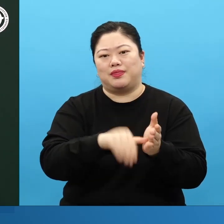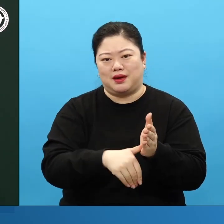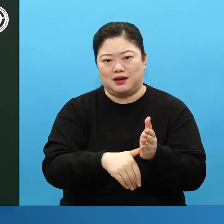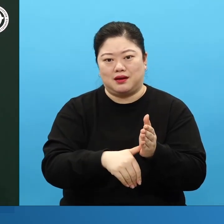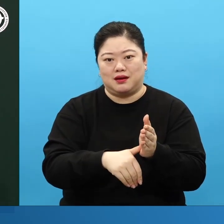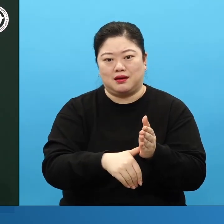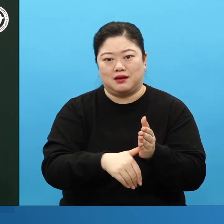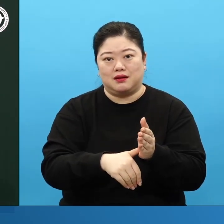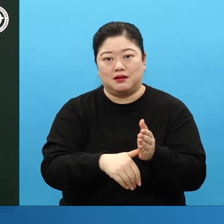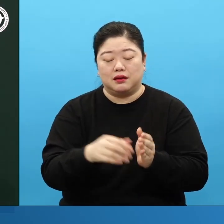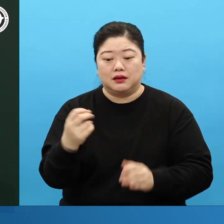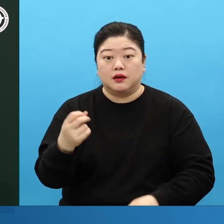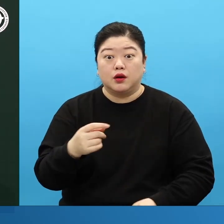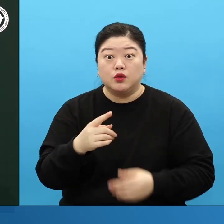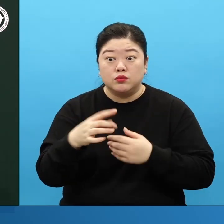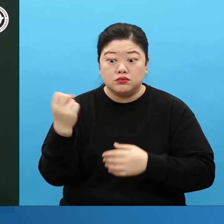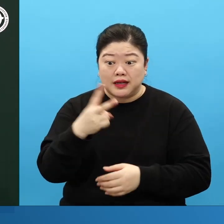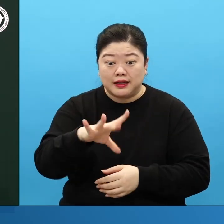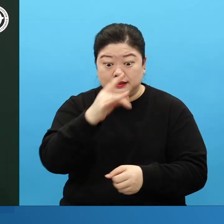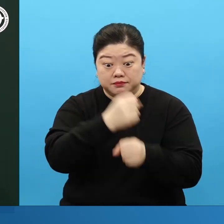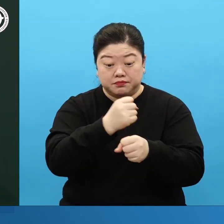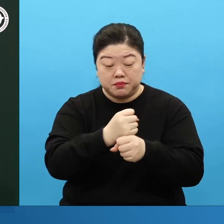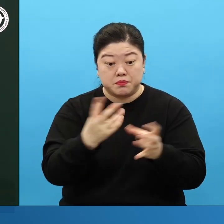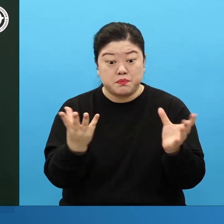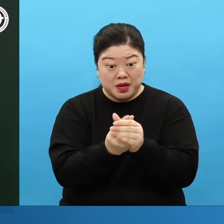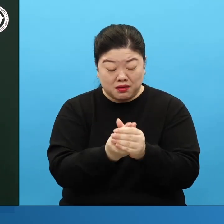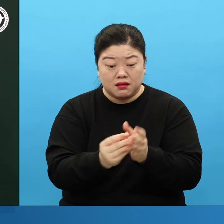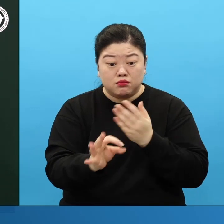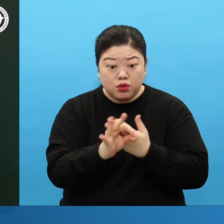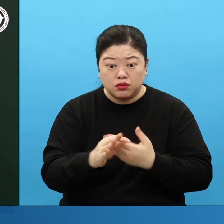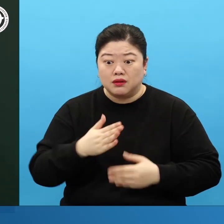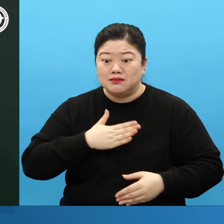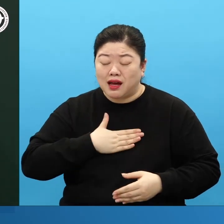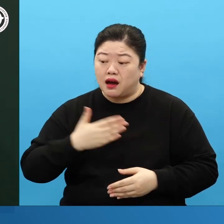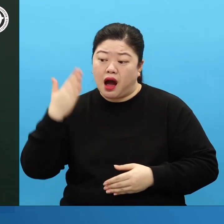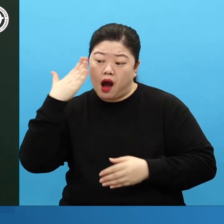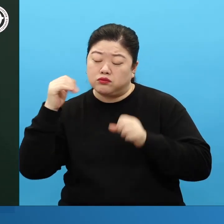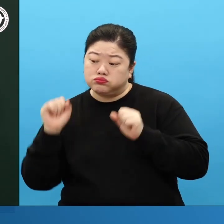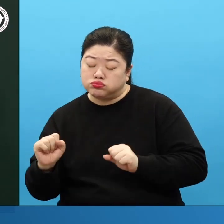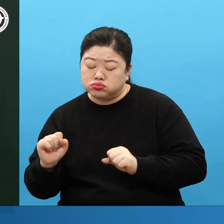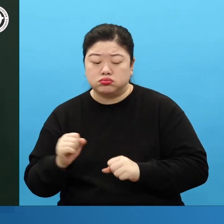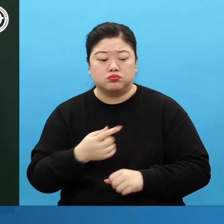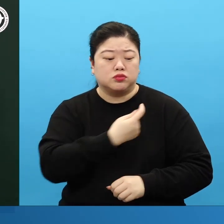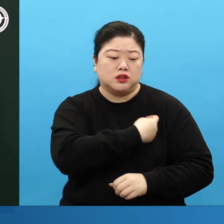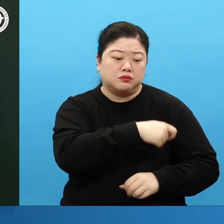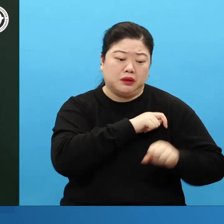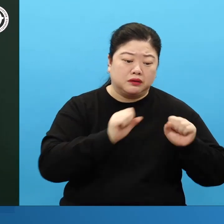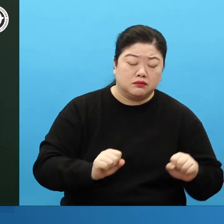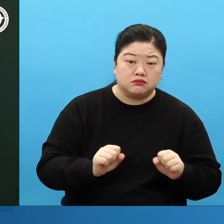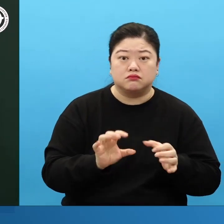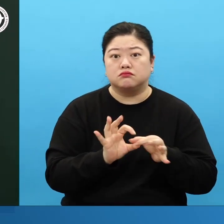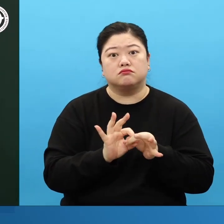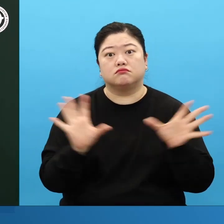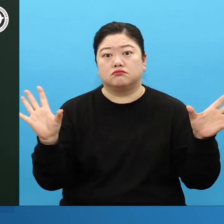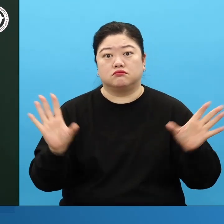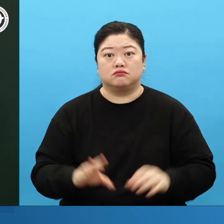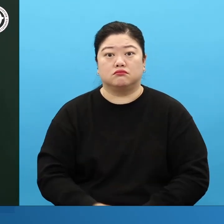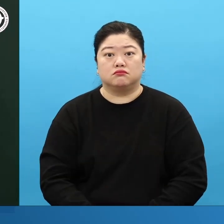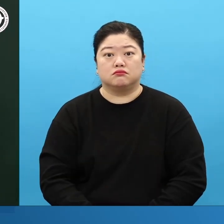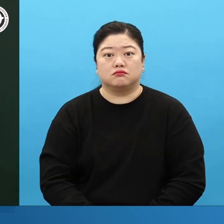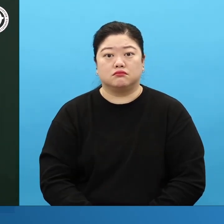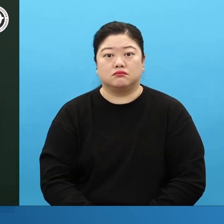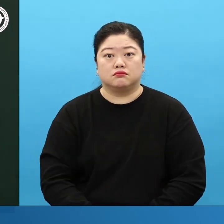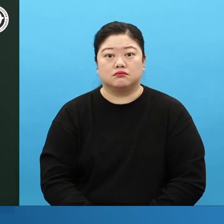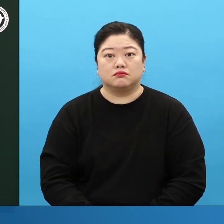스페인에서도 되고 한국에 있어도 되고 아무 상관없어요. Si tienen las obras de la recreación, no importa que esté en España, esté en Corea o donde esté. 이거 못 찾는 이상 어디